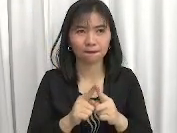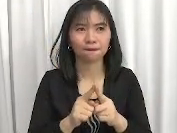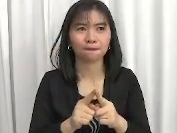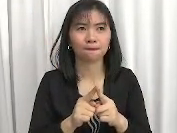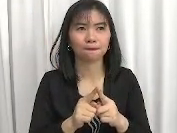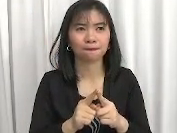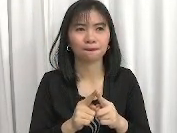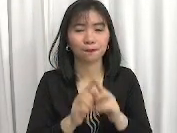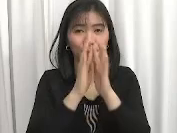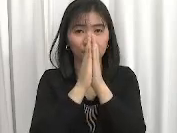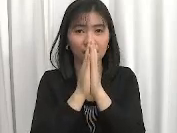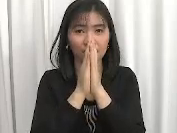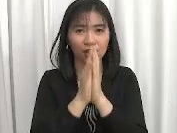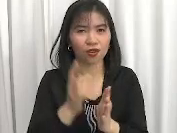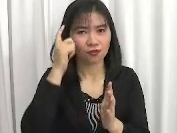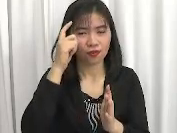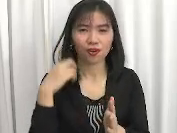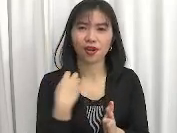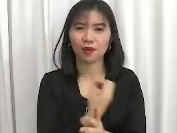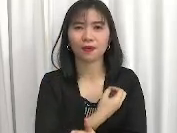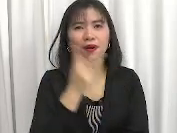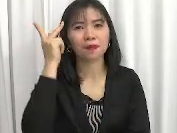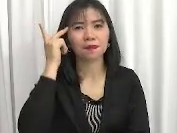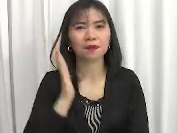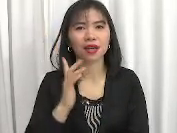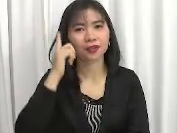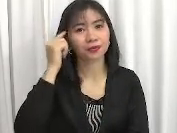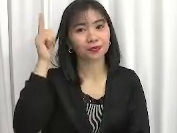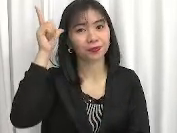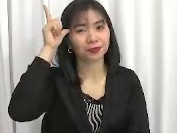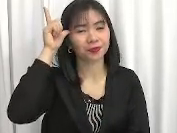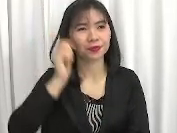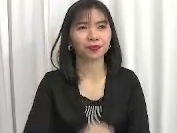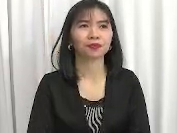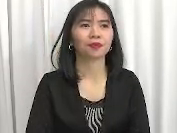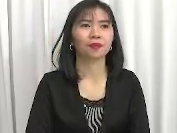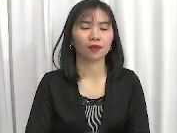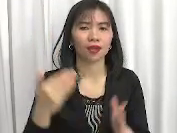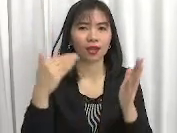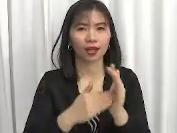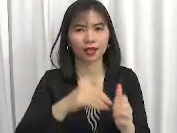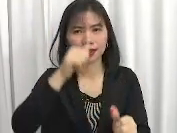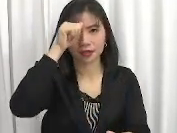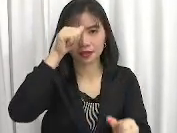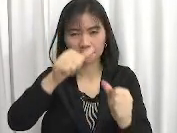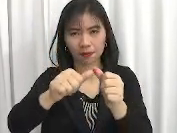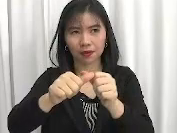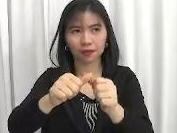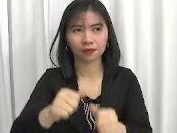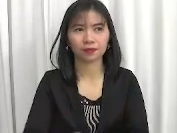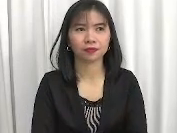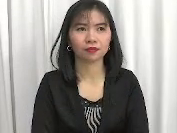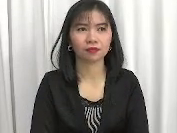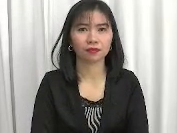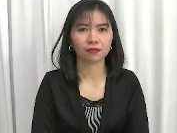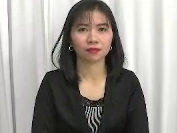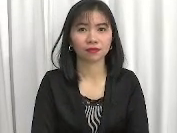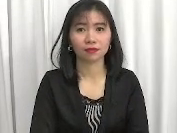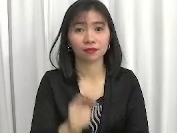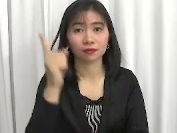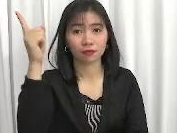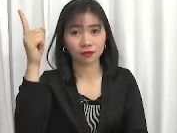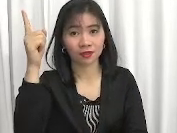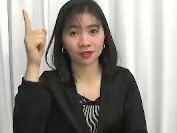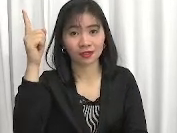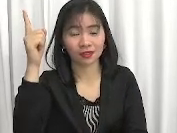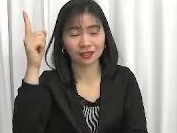natin sa panalangin ang ating mahal na pastor. Amen. No? Yes, amen. Tatandaan nyo mga kapatid, hindi pa ako handang magpastor sa